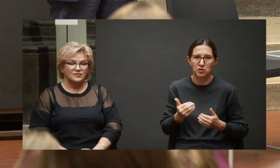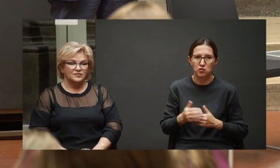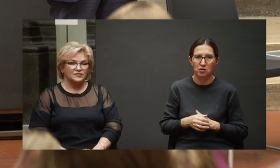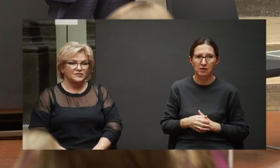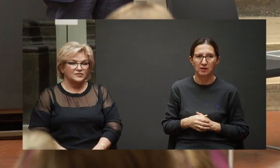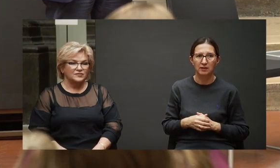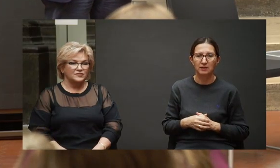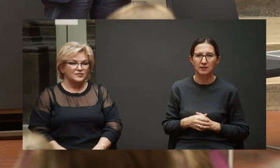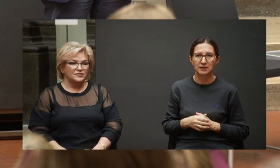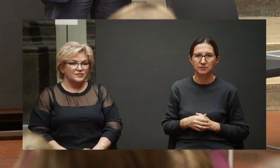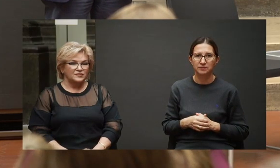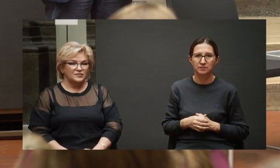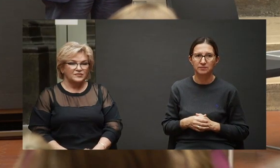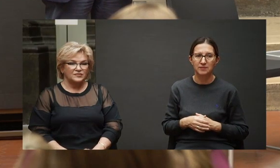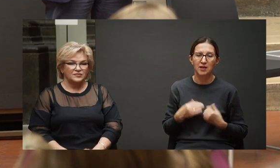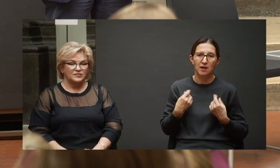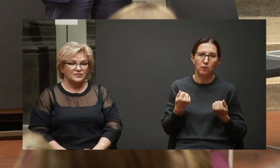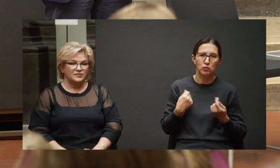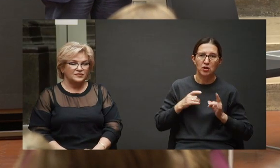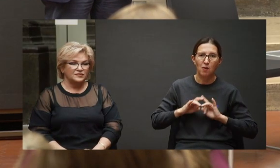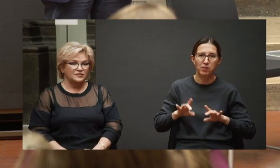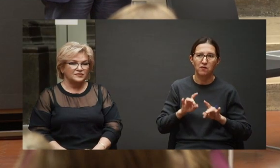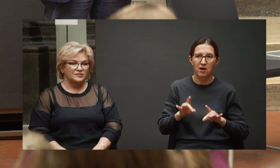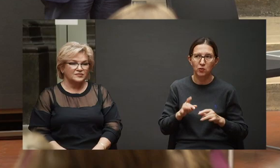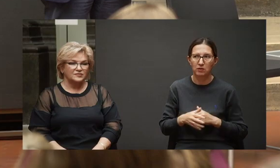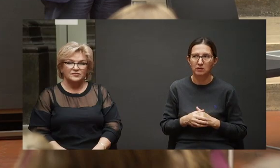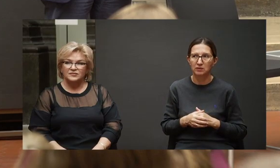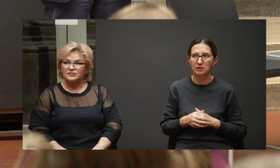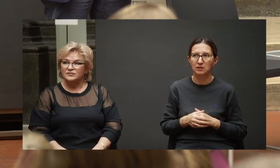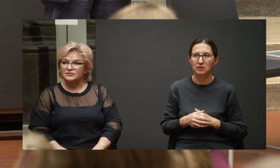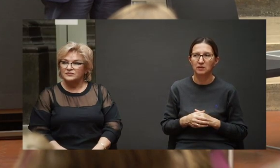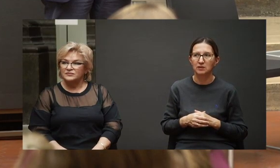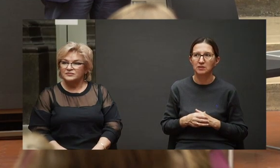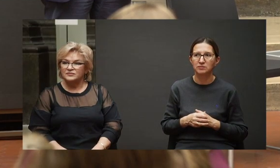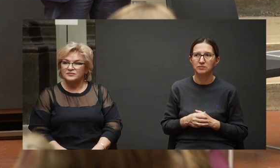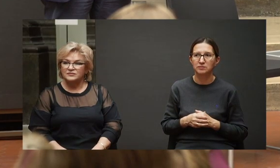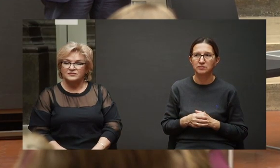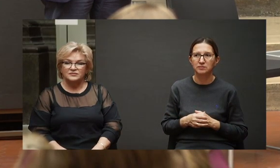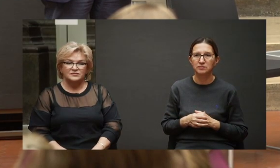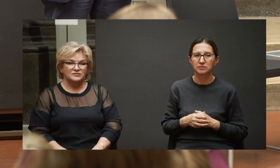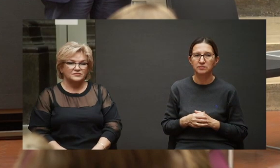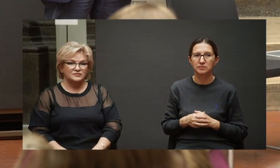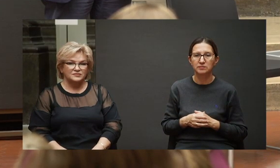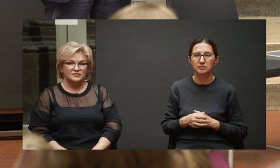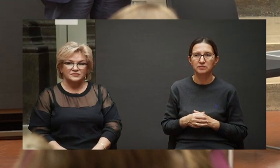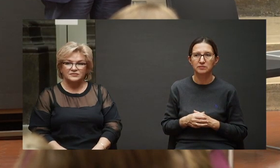Сейчас давайте тогда я немножко просто поговорю, а вы настроите.